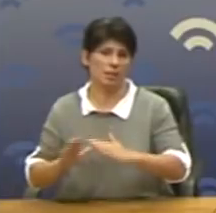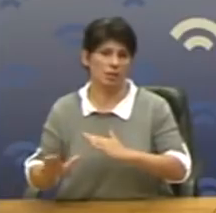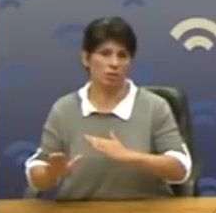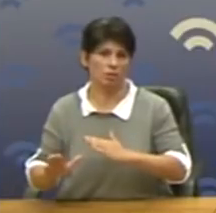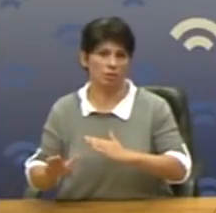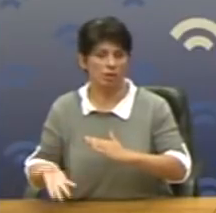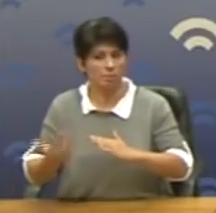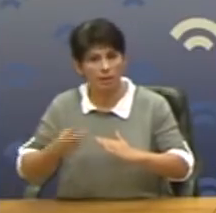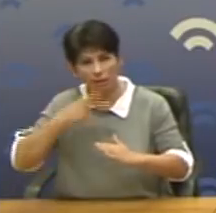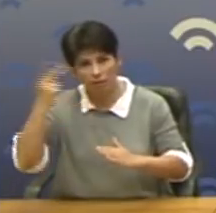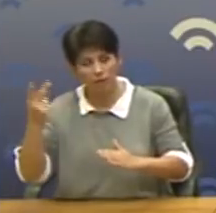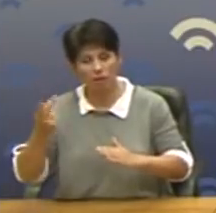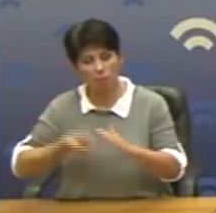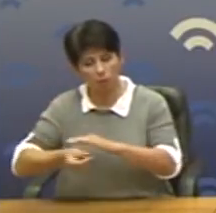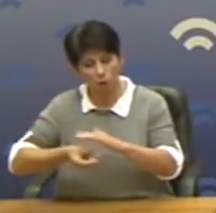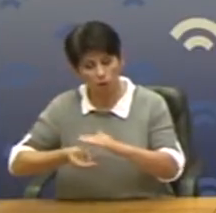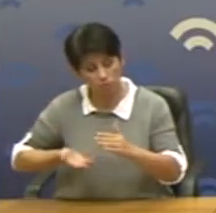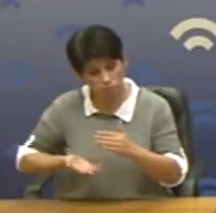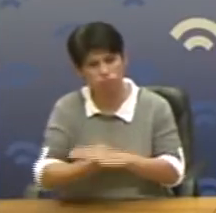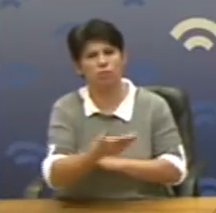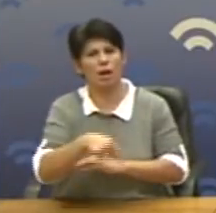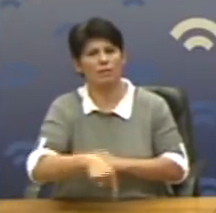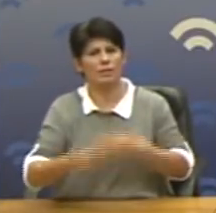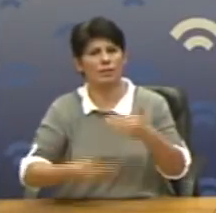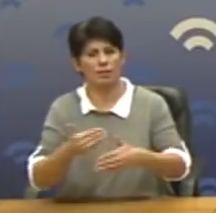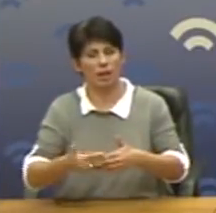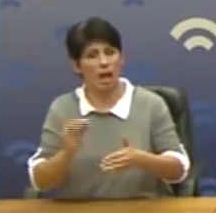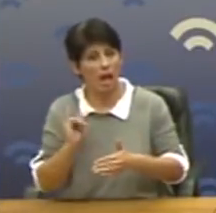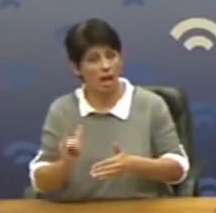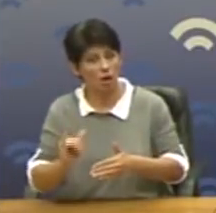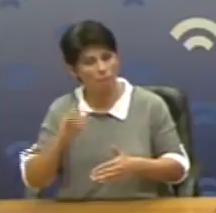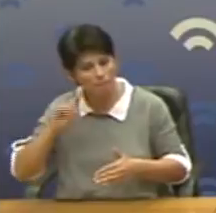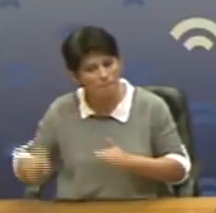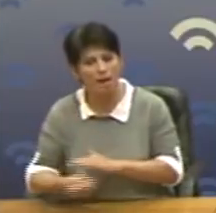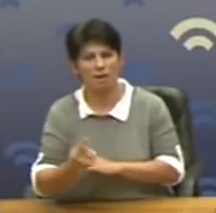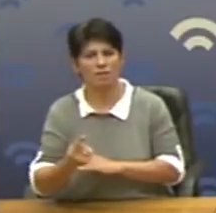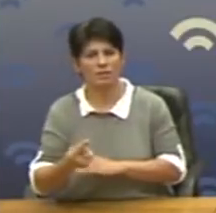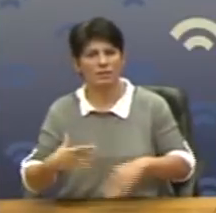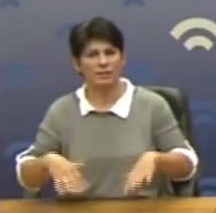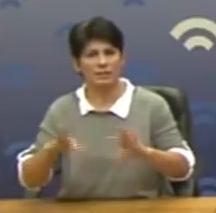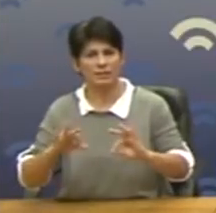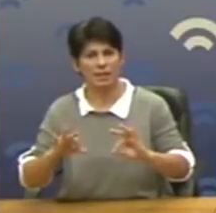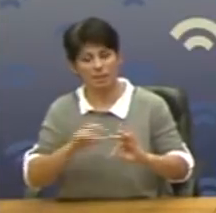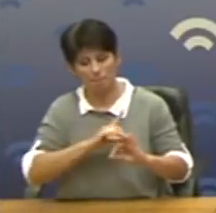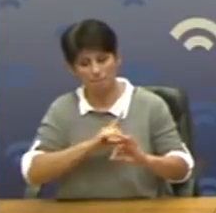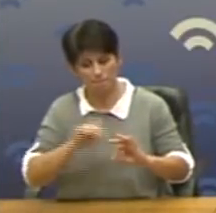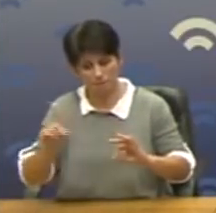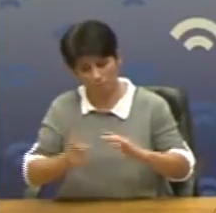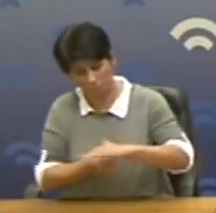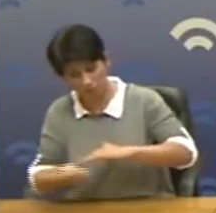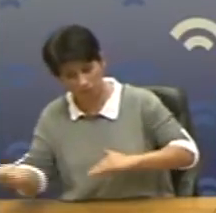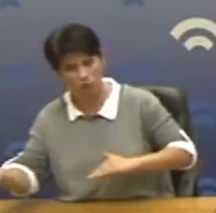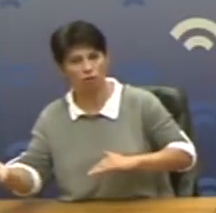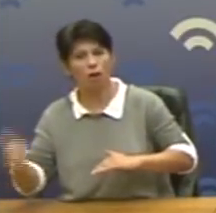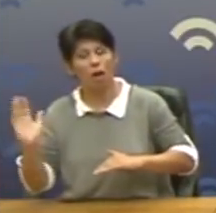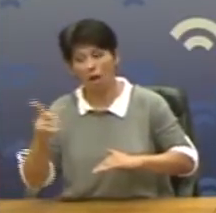και αποτελεσματικής προσφυγής, ακόμα και την παραβίαση της αρχής της μη επαναπροώθησης σε περίπτωση που